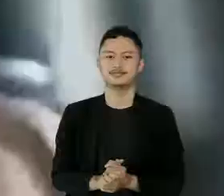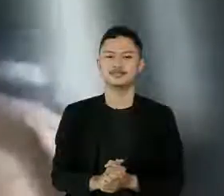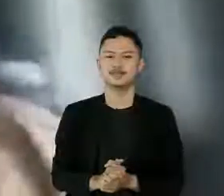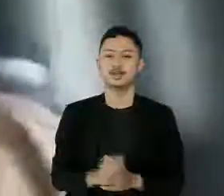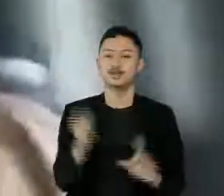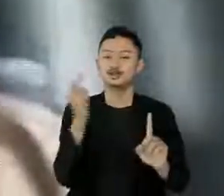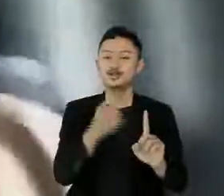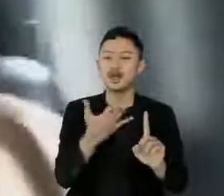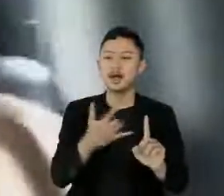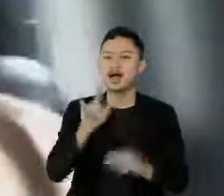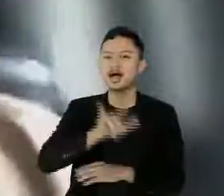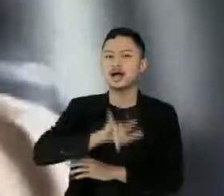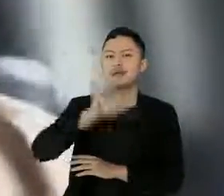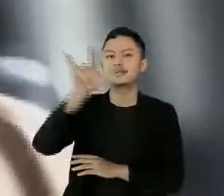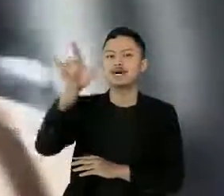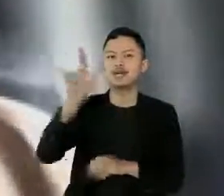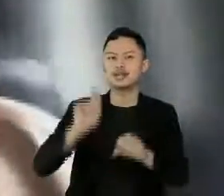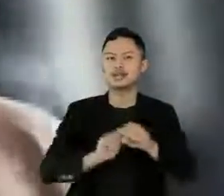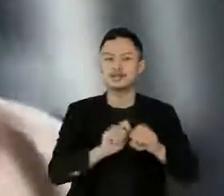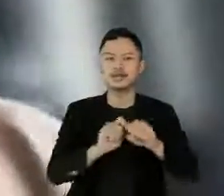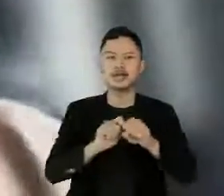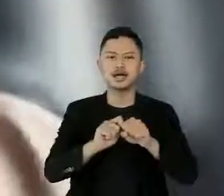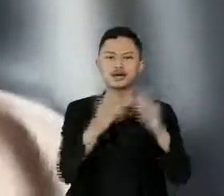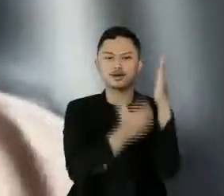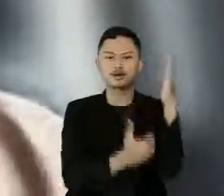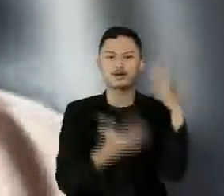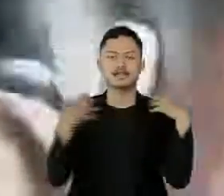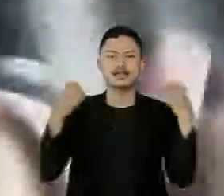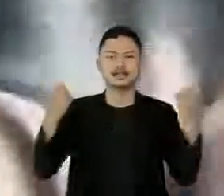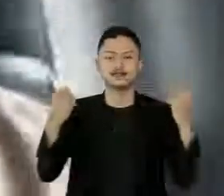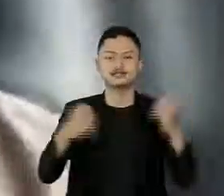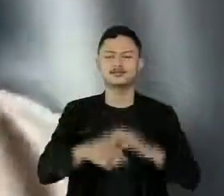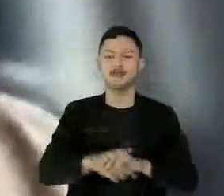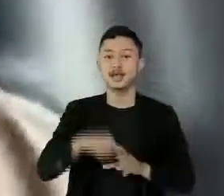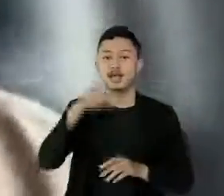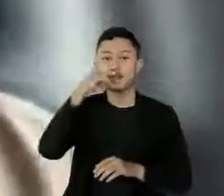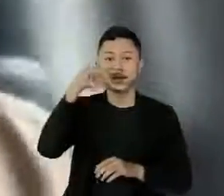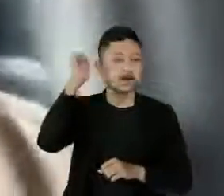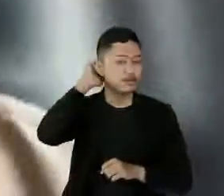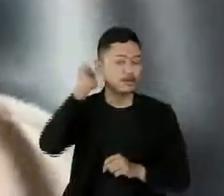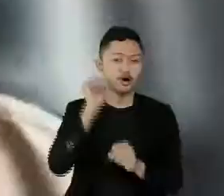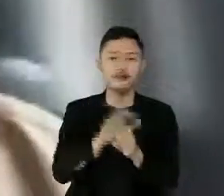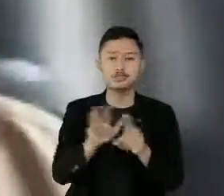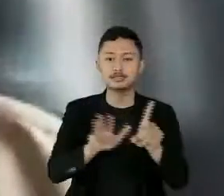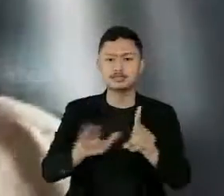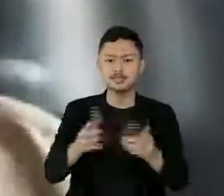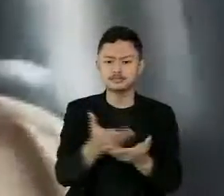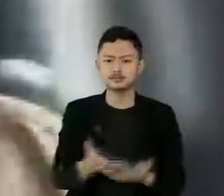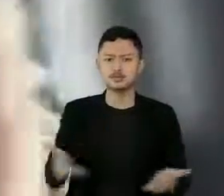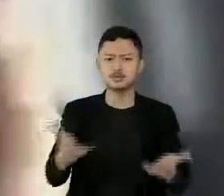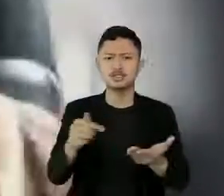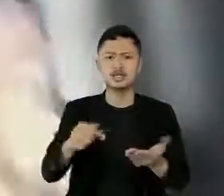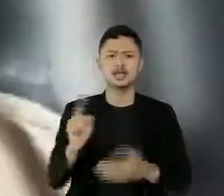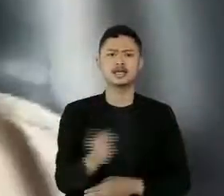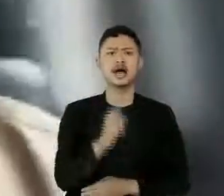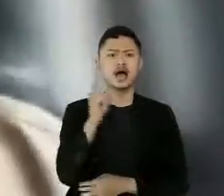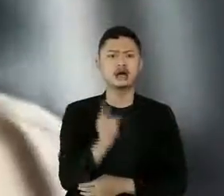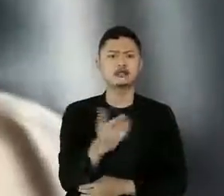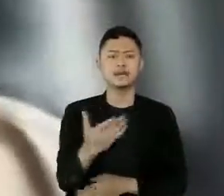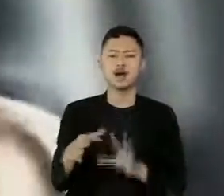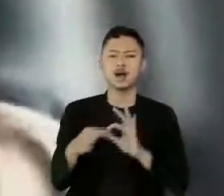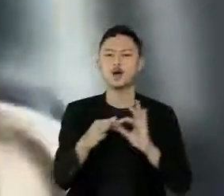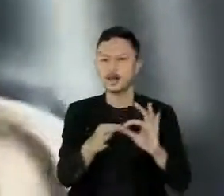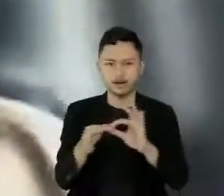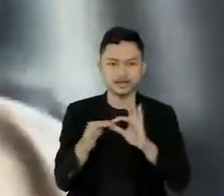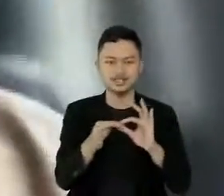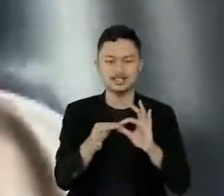untuk terbangkan pesawat sesuai prosedur keselamatan. Bapak Ibu, COVID-19 dan pandemi ini mengharuskan kita